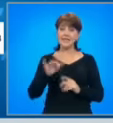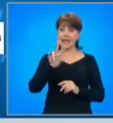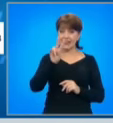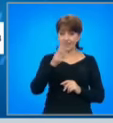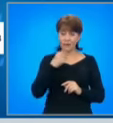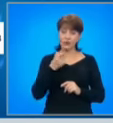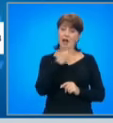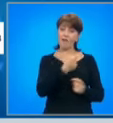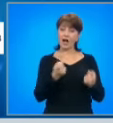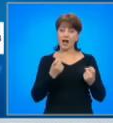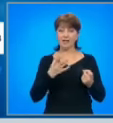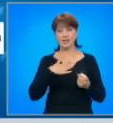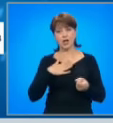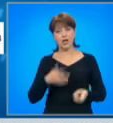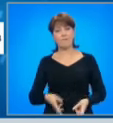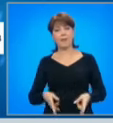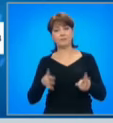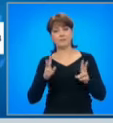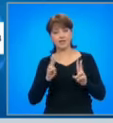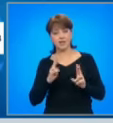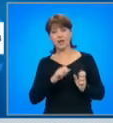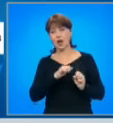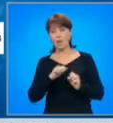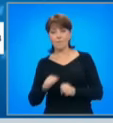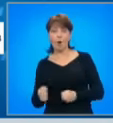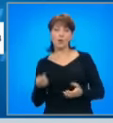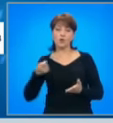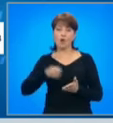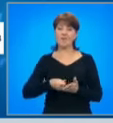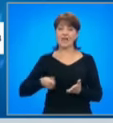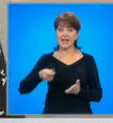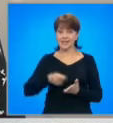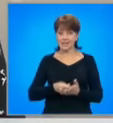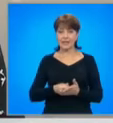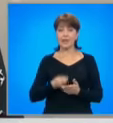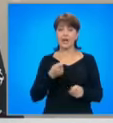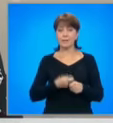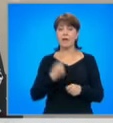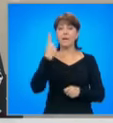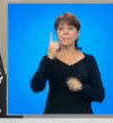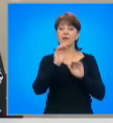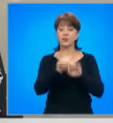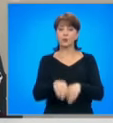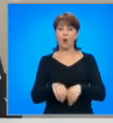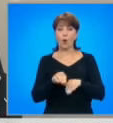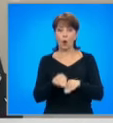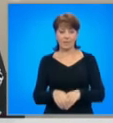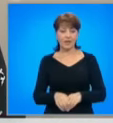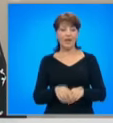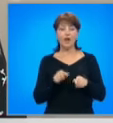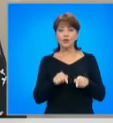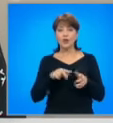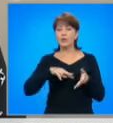2019 година е осигурено финансиране на проекта и е направена първа копка. Този проект именно ще ни направи